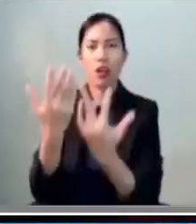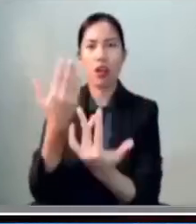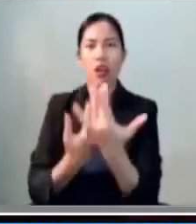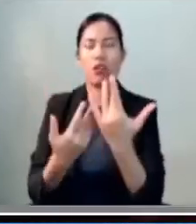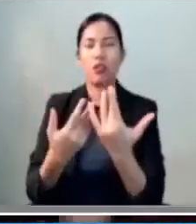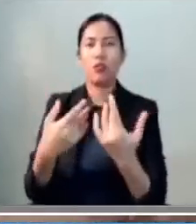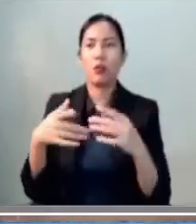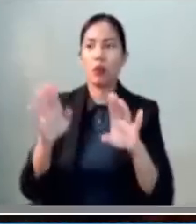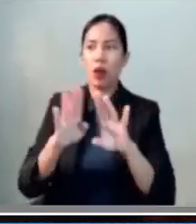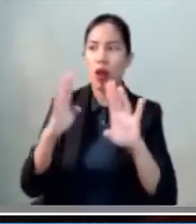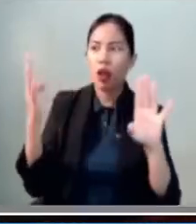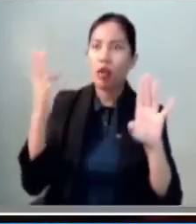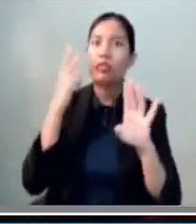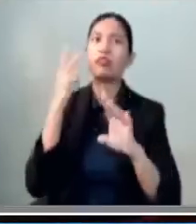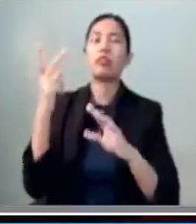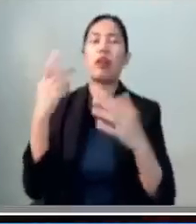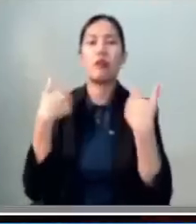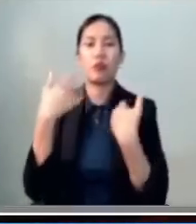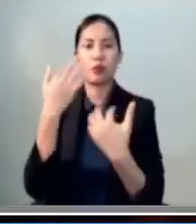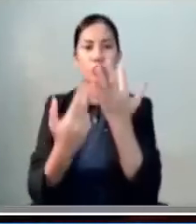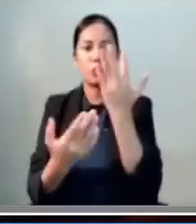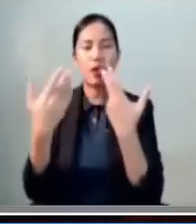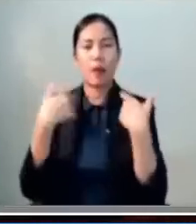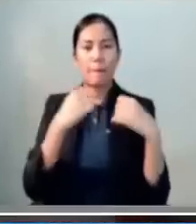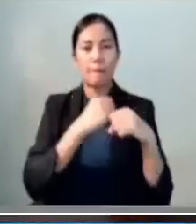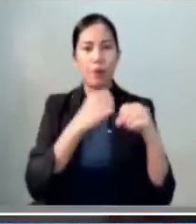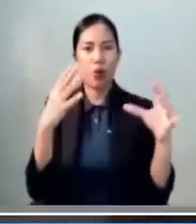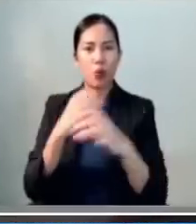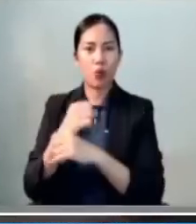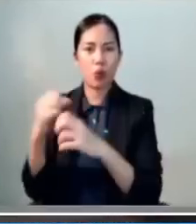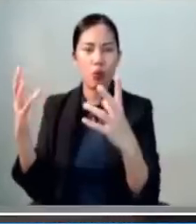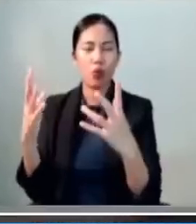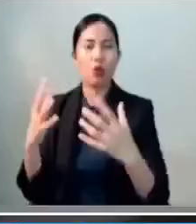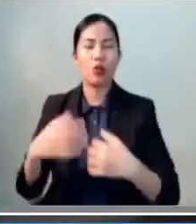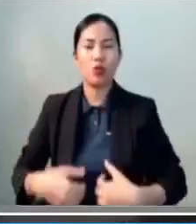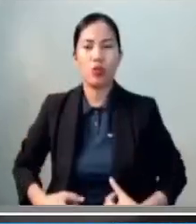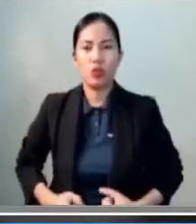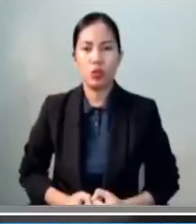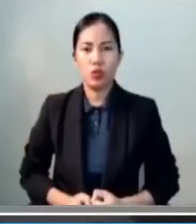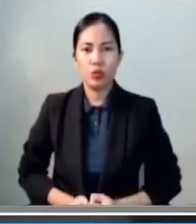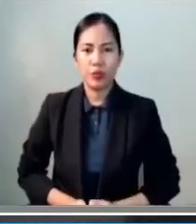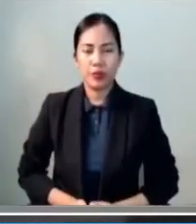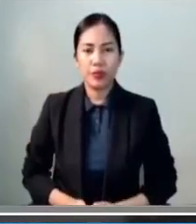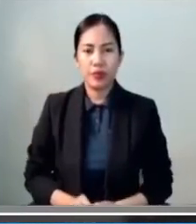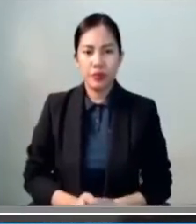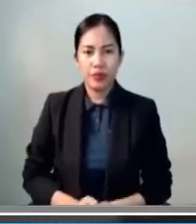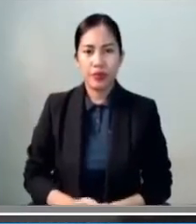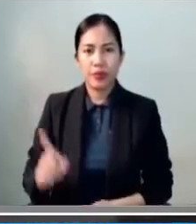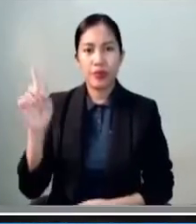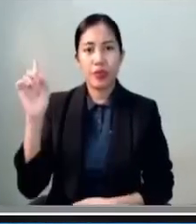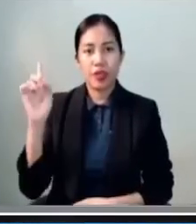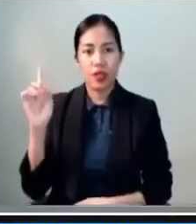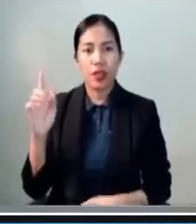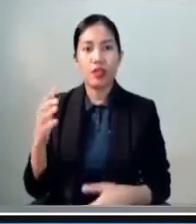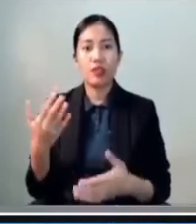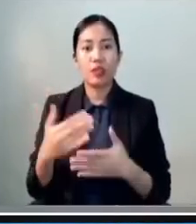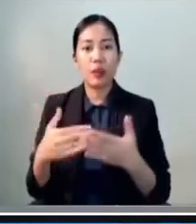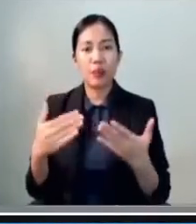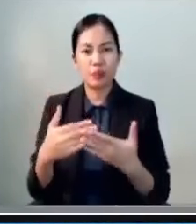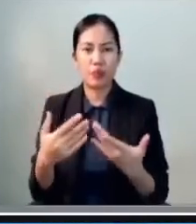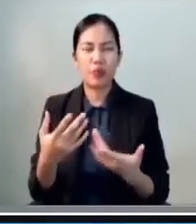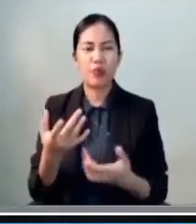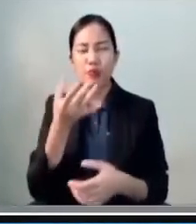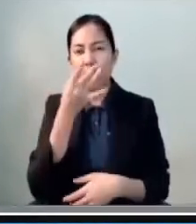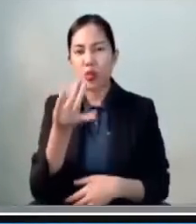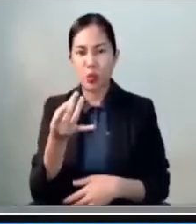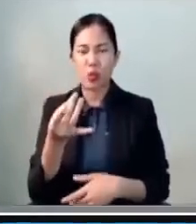tas may sumasabog na ng mga tangke, mga kalan. Si Aling Chona, dryer at ilang damit lang ang nadala. Pero po kasi lahat ko na